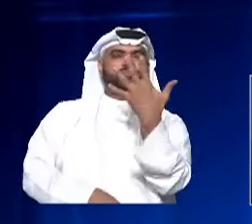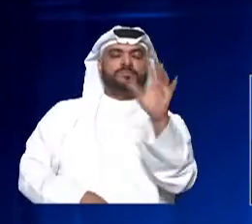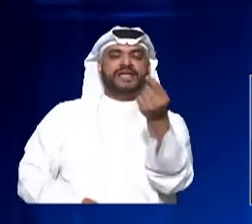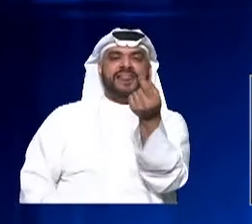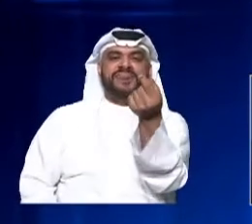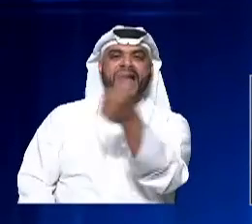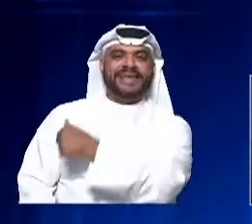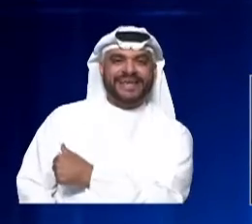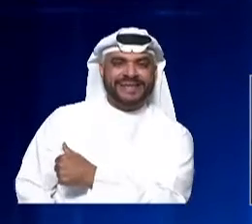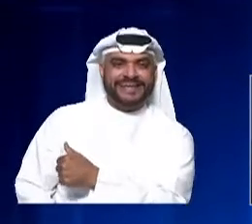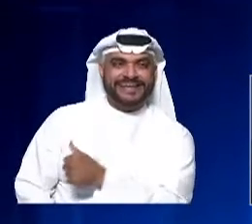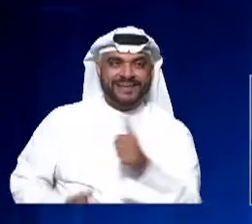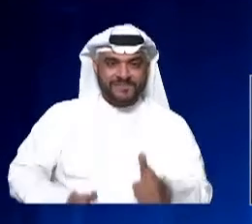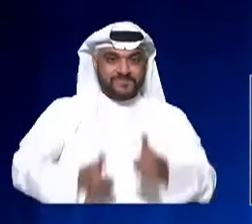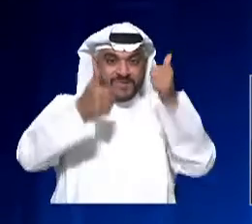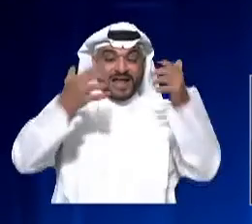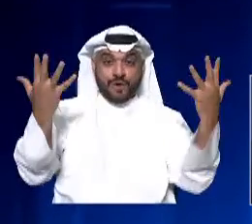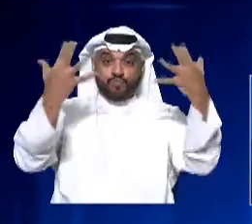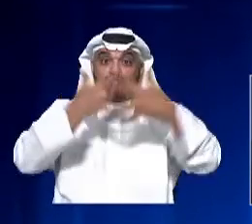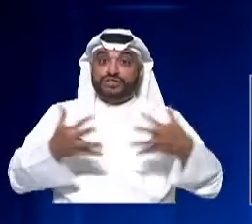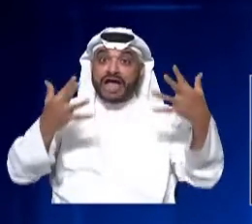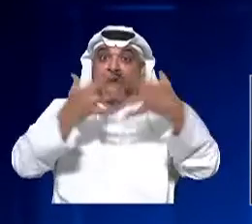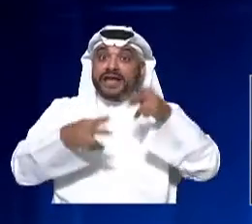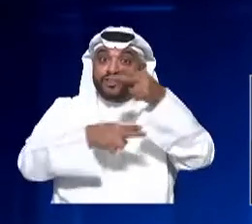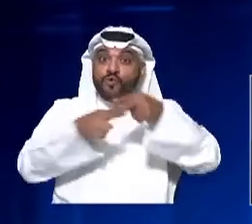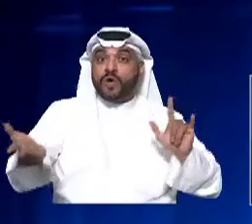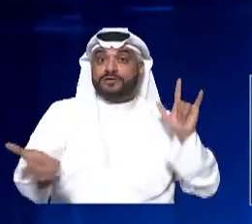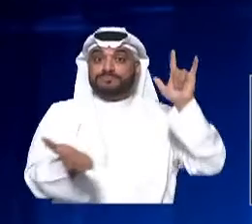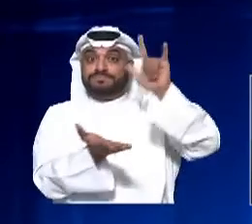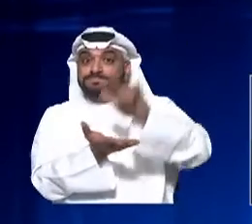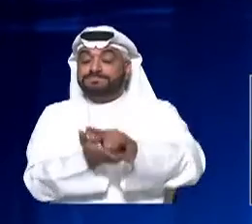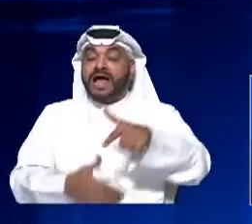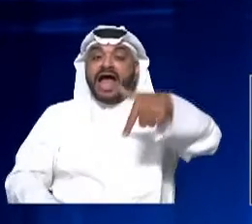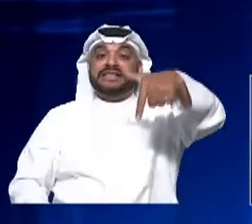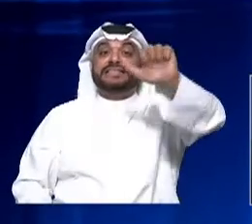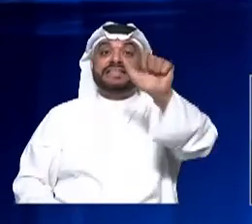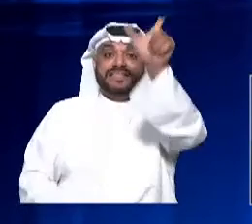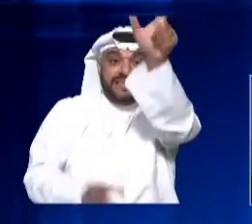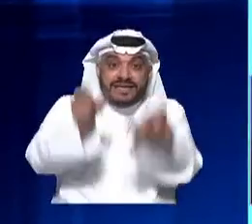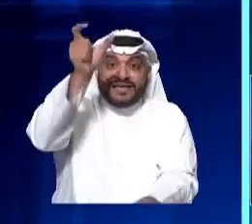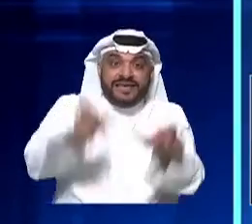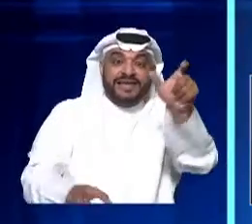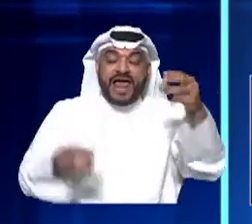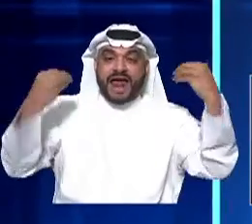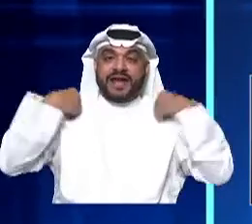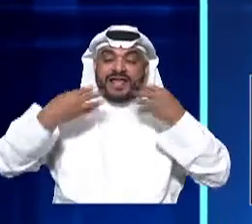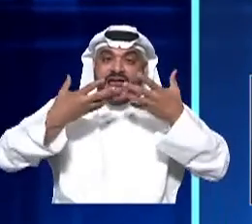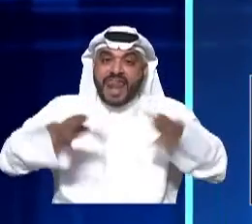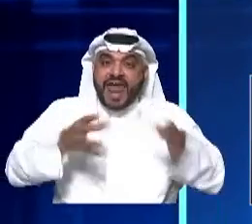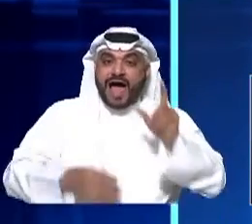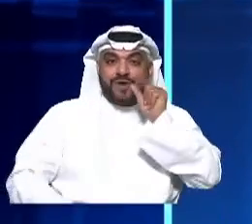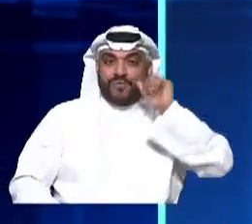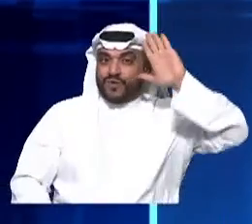30 دقيقة و55 ثانية. وتشارك الكويت في هذه الدورة بنحو 60 لاعبا ولاعبة يتنافسون في 10 ألعاب مختلفة.